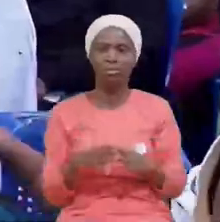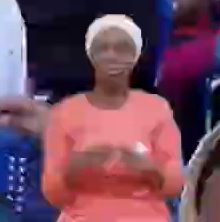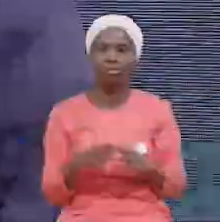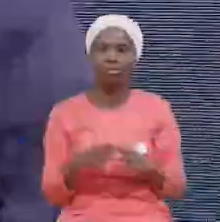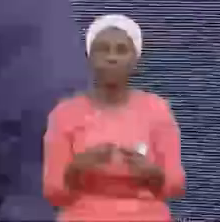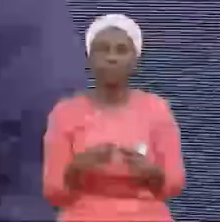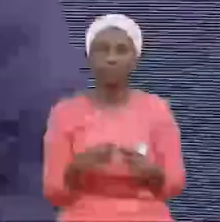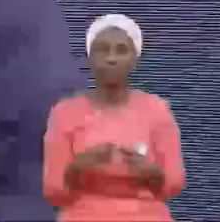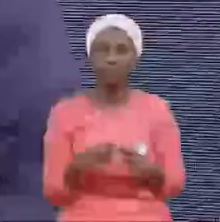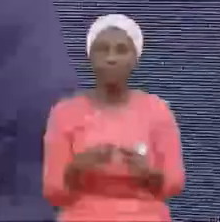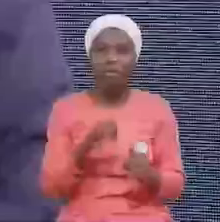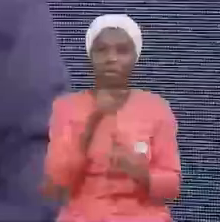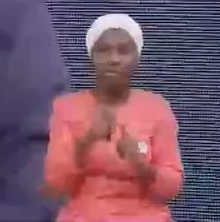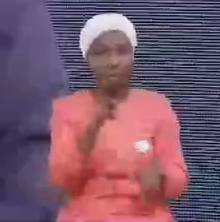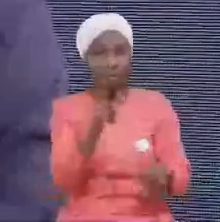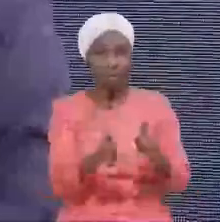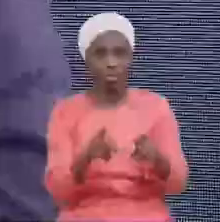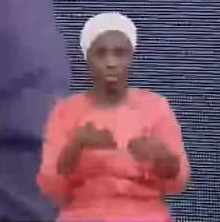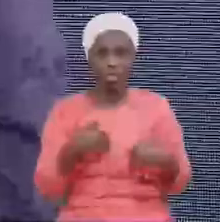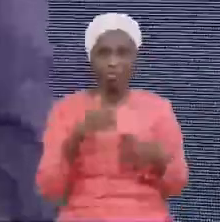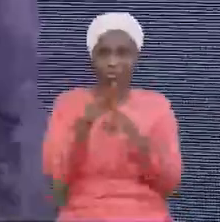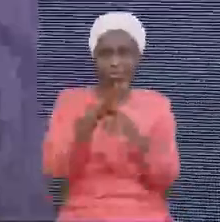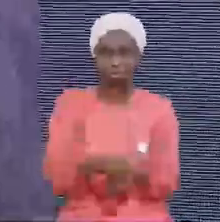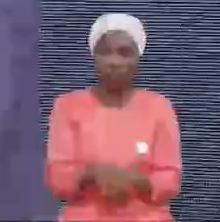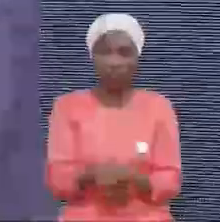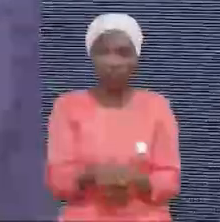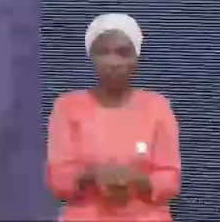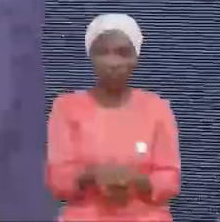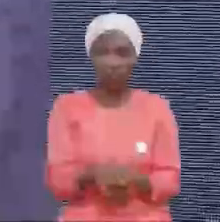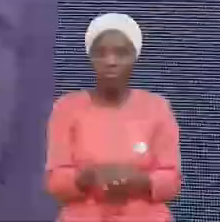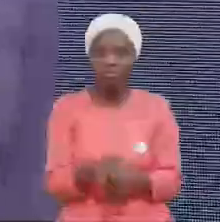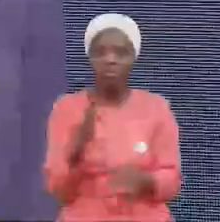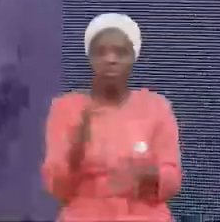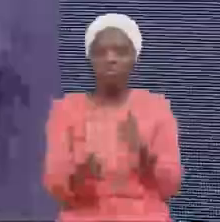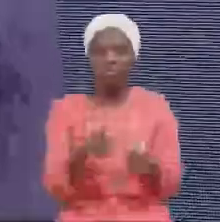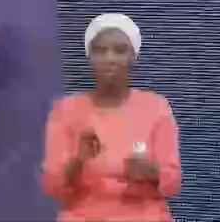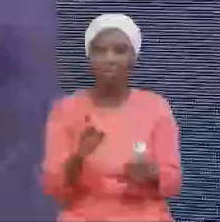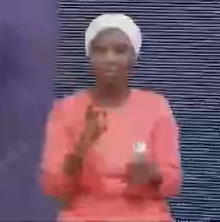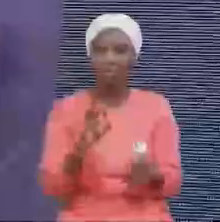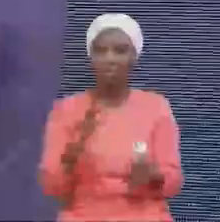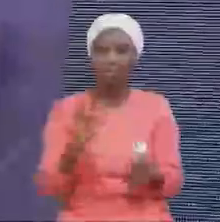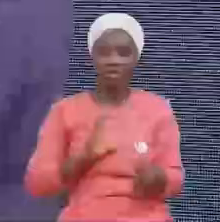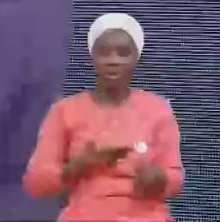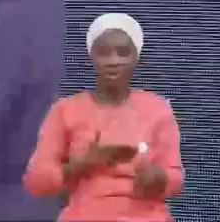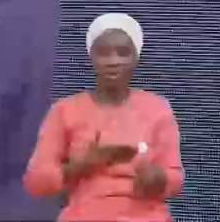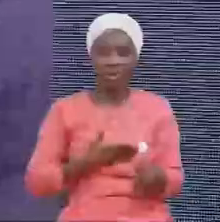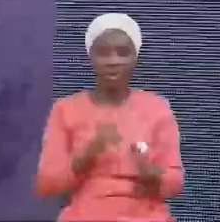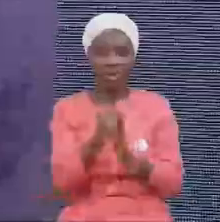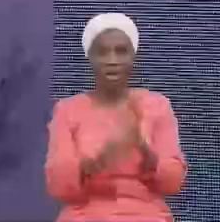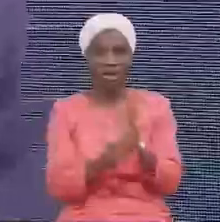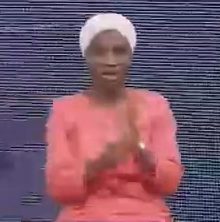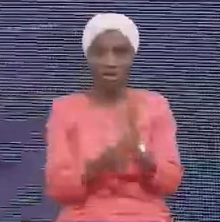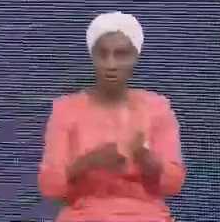La raison pour laquelle plusieurs ont des dépressions, les gens de notre âge, les gens qui sont plus âgés ou plus